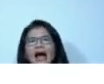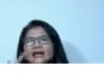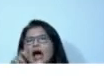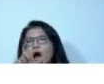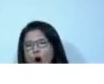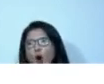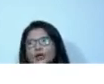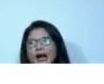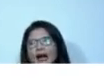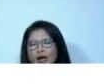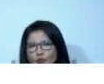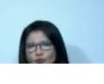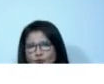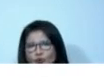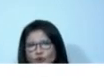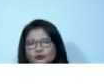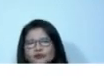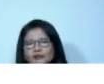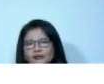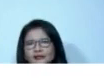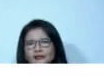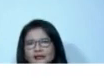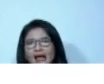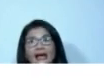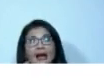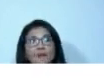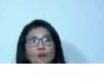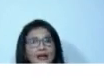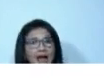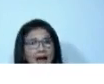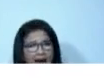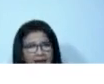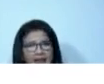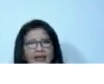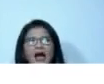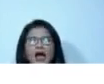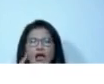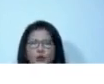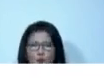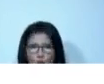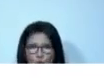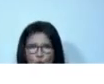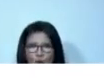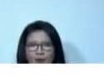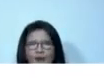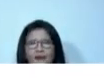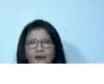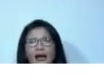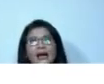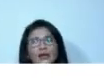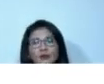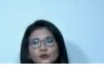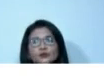membuat meritokratik nggak berjalan. Yang membuat etika luntur. Dan ketika